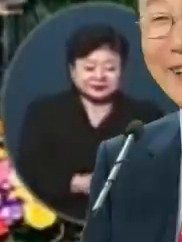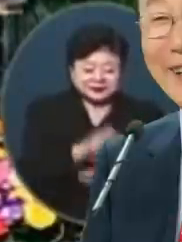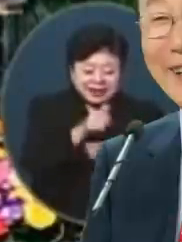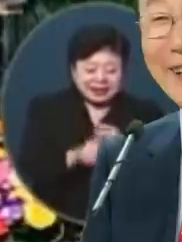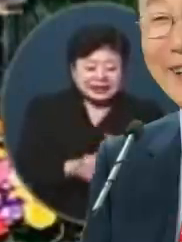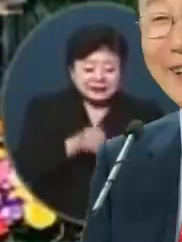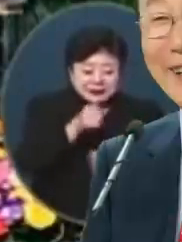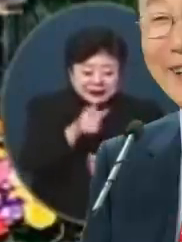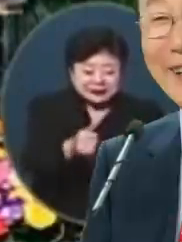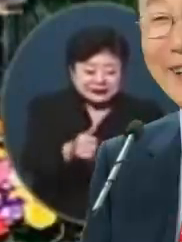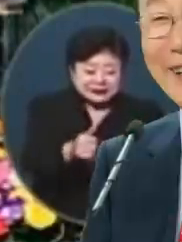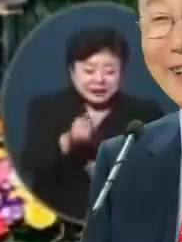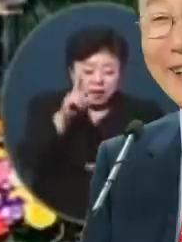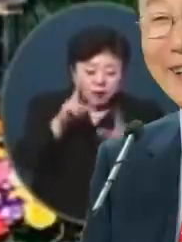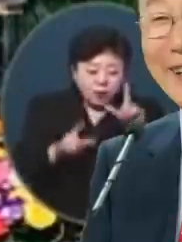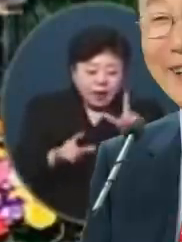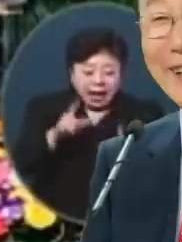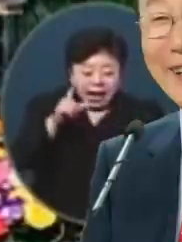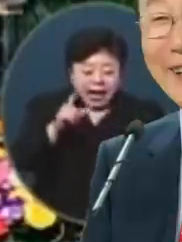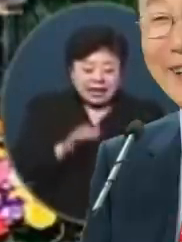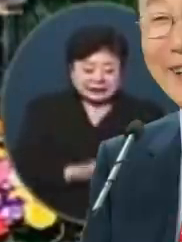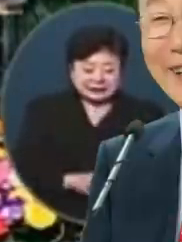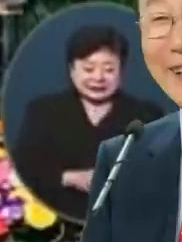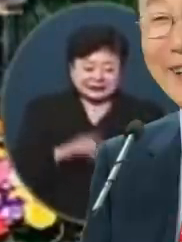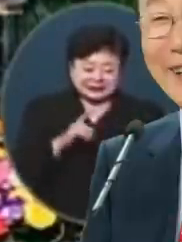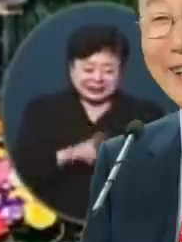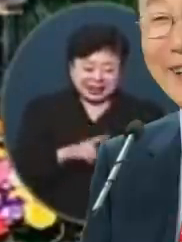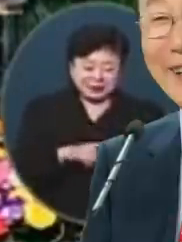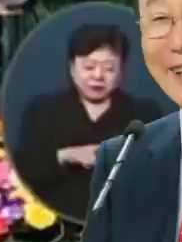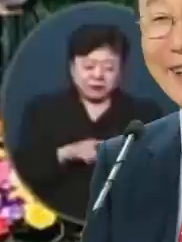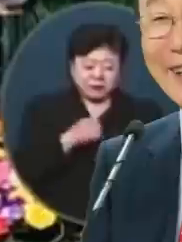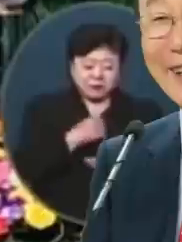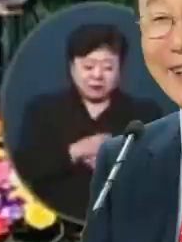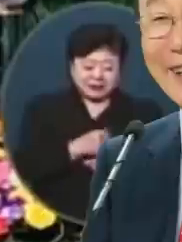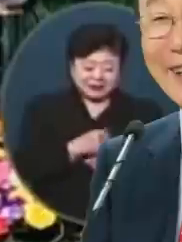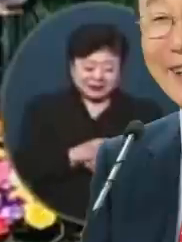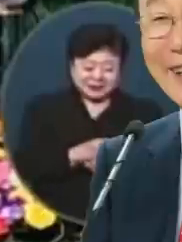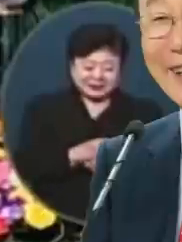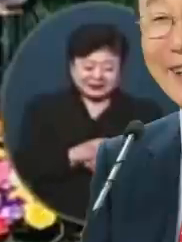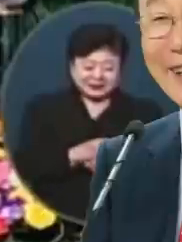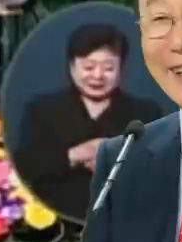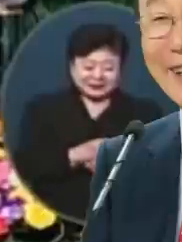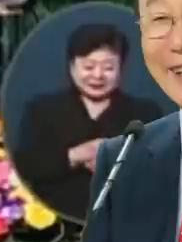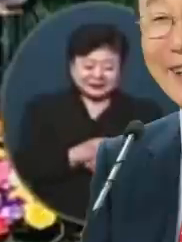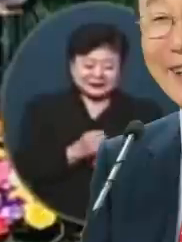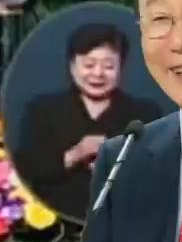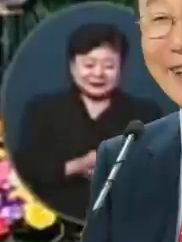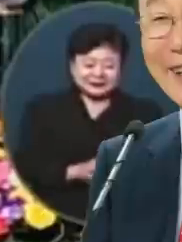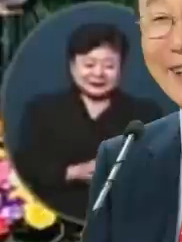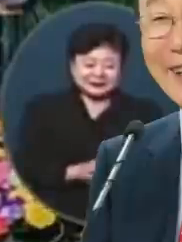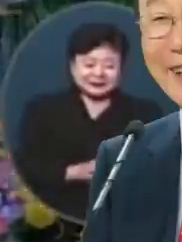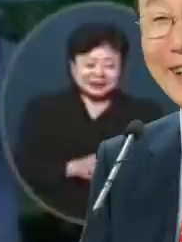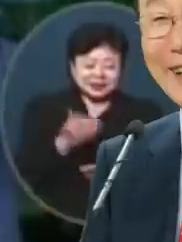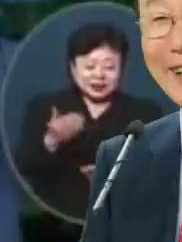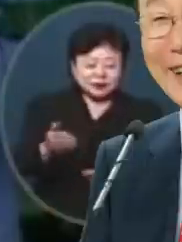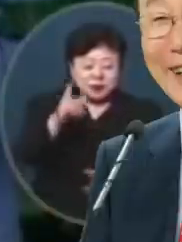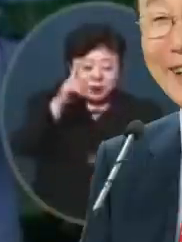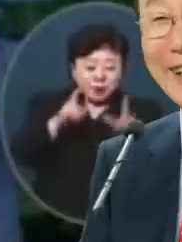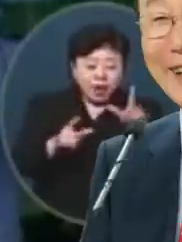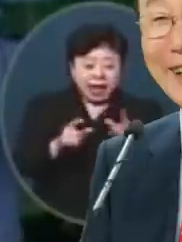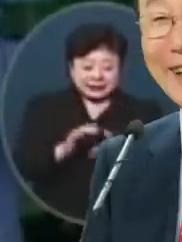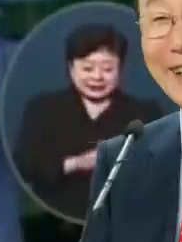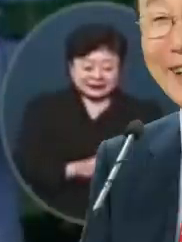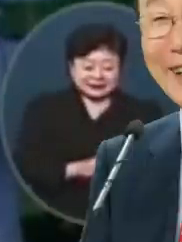하나님의 형상과 모양을 따라 사람을 지었습니다. 여러분의 형상과